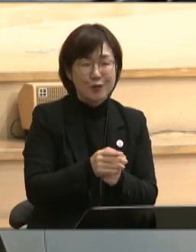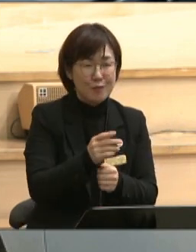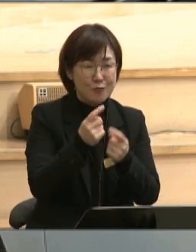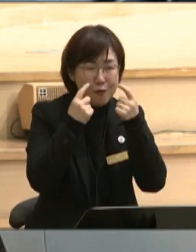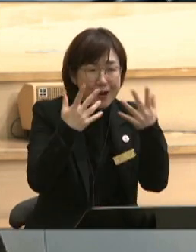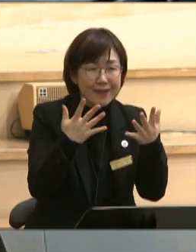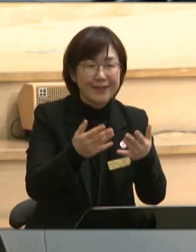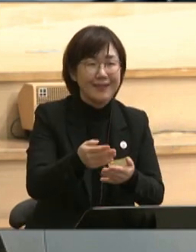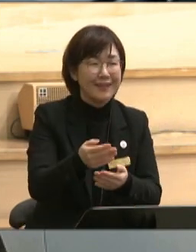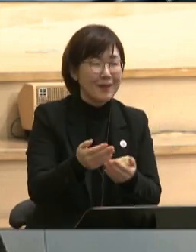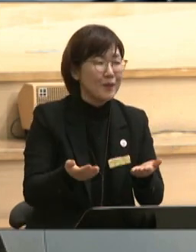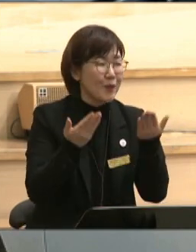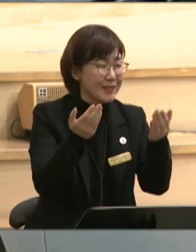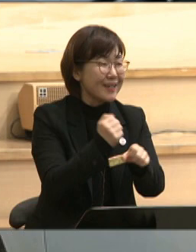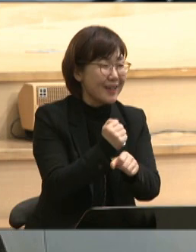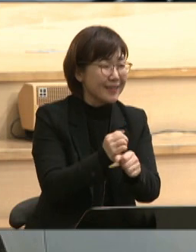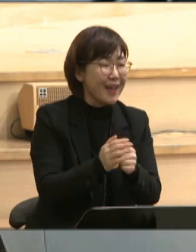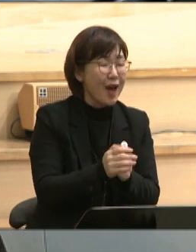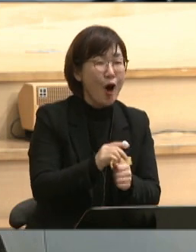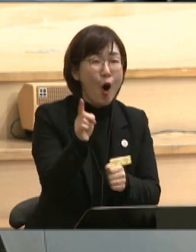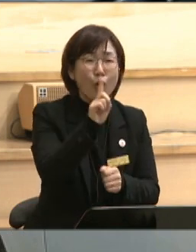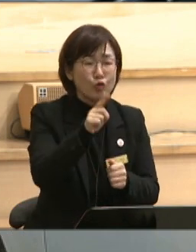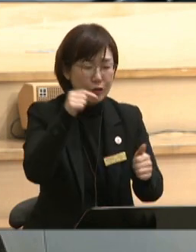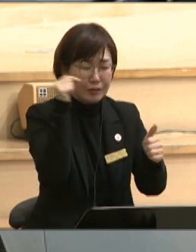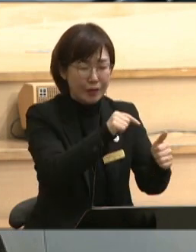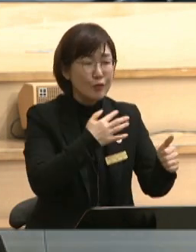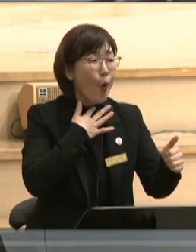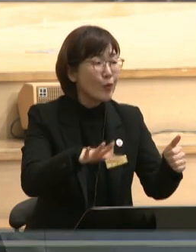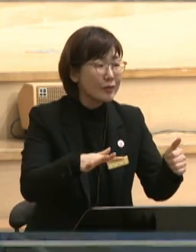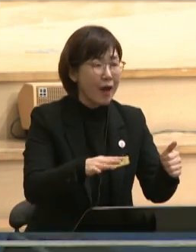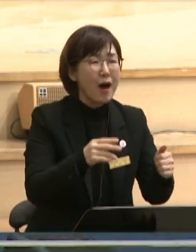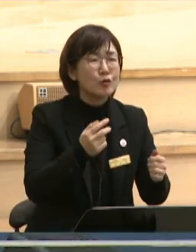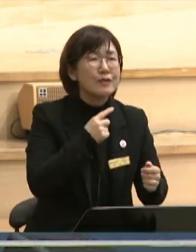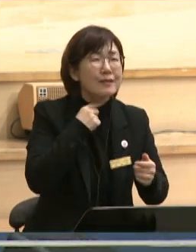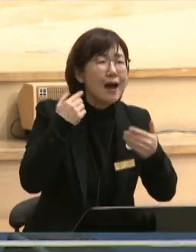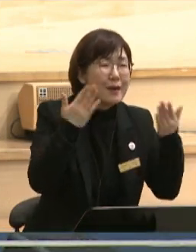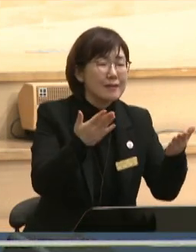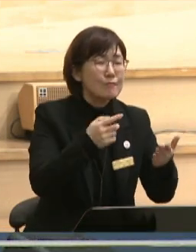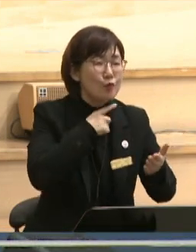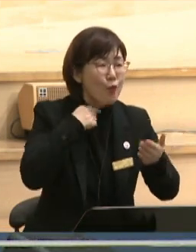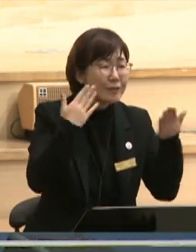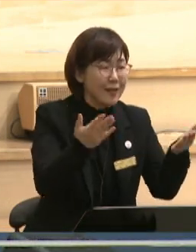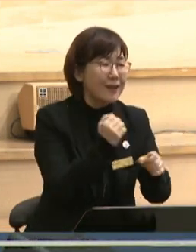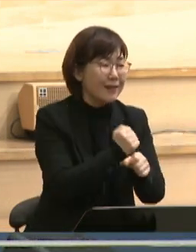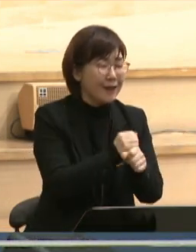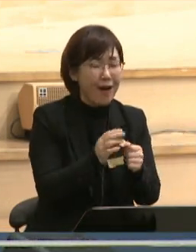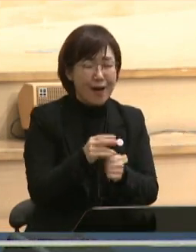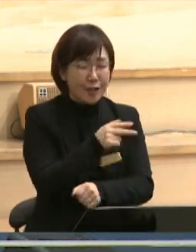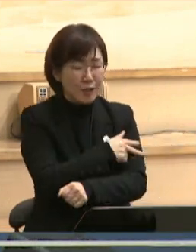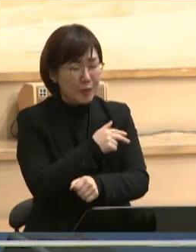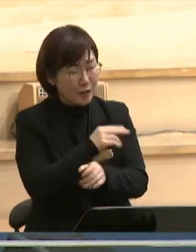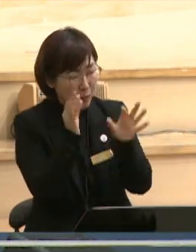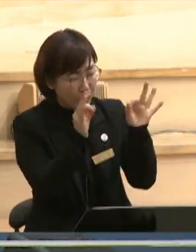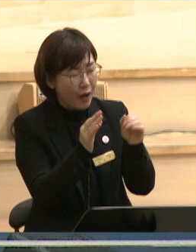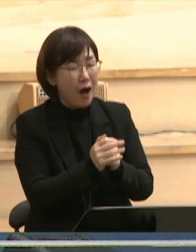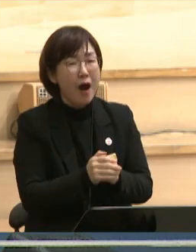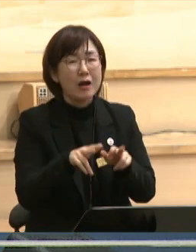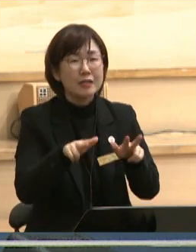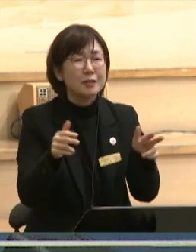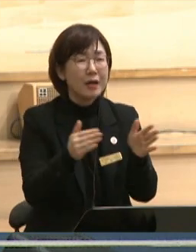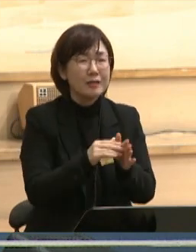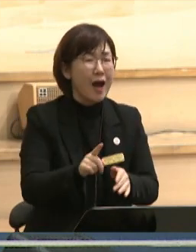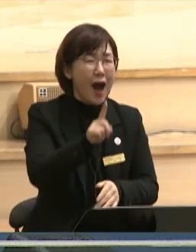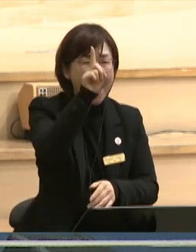저렇게 아무도 안 시키는데 하는 거예요 그러니까 집사님들이 보시니까 한 번도 이런 사역자를 만나보지